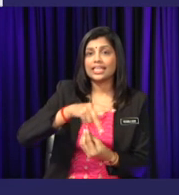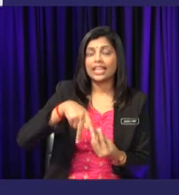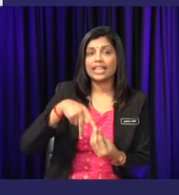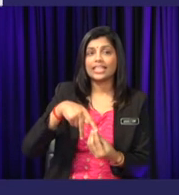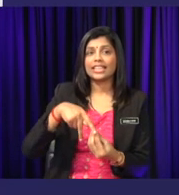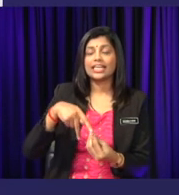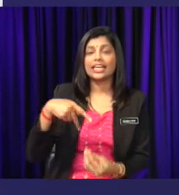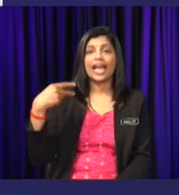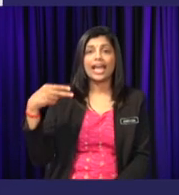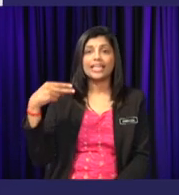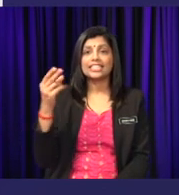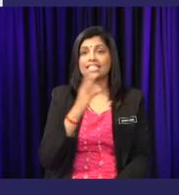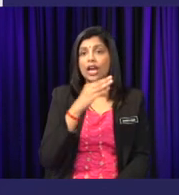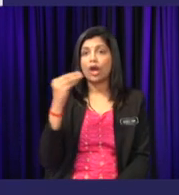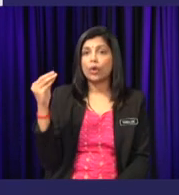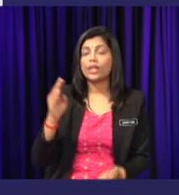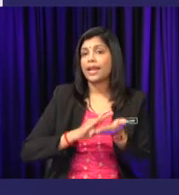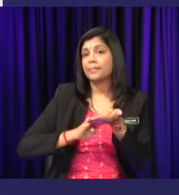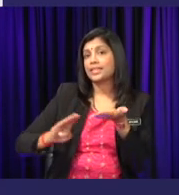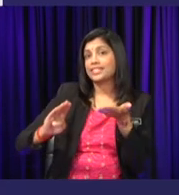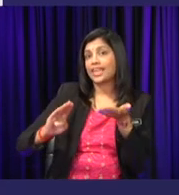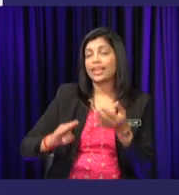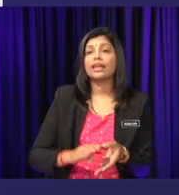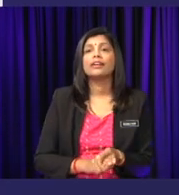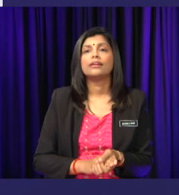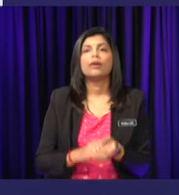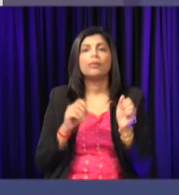jawaban daripada adam panas